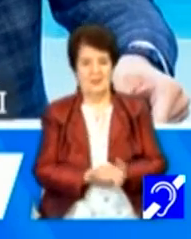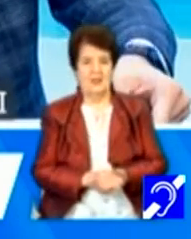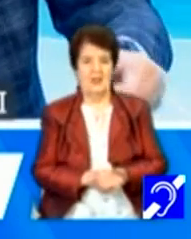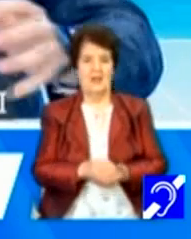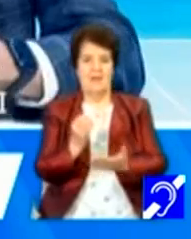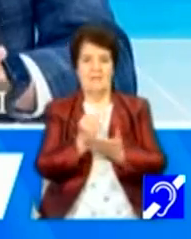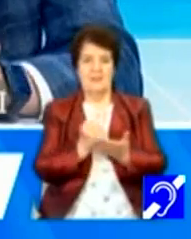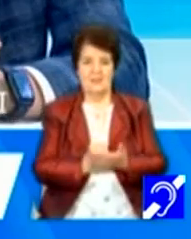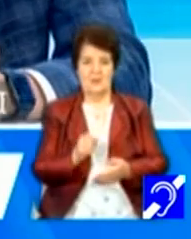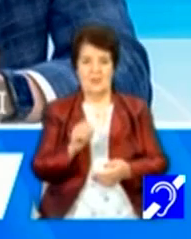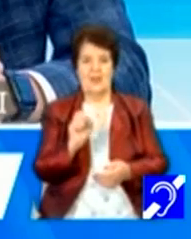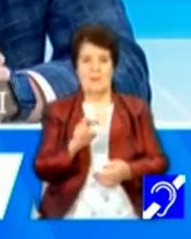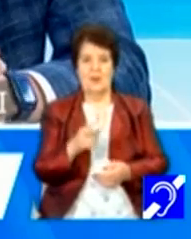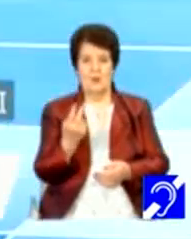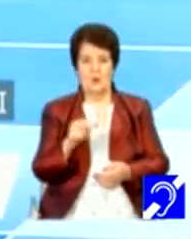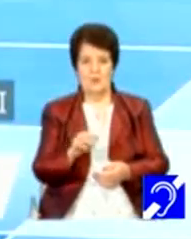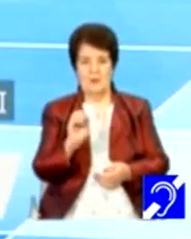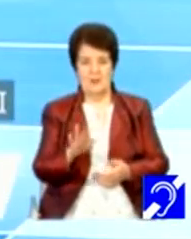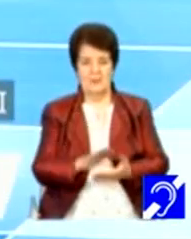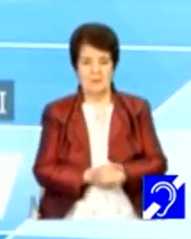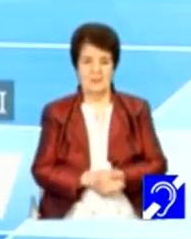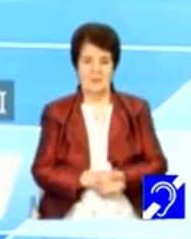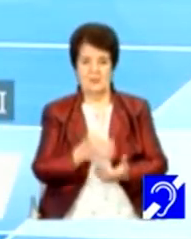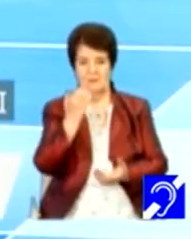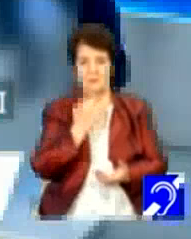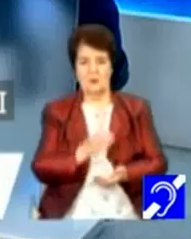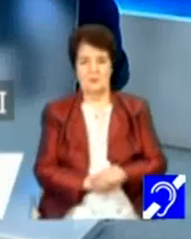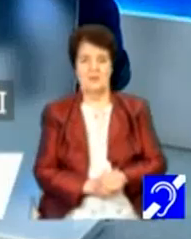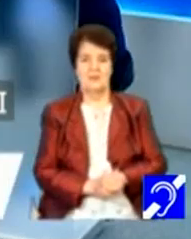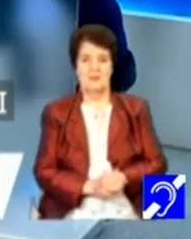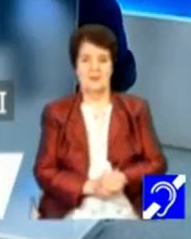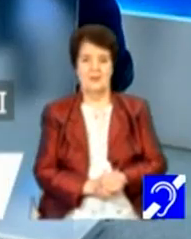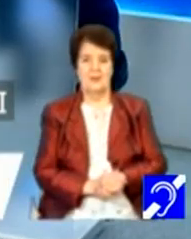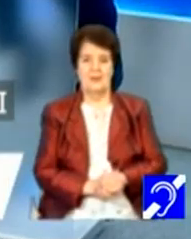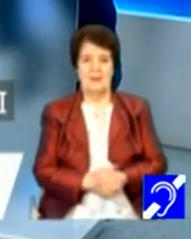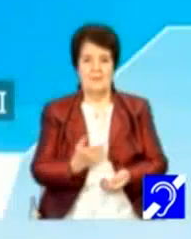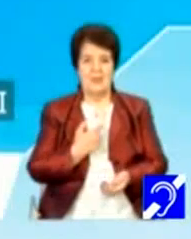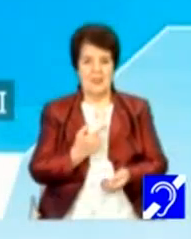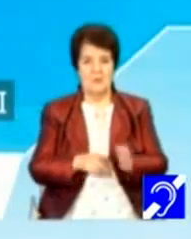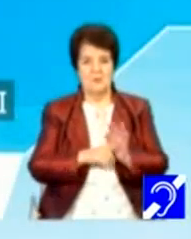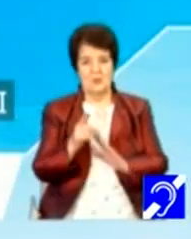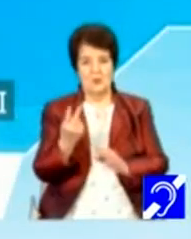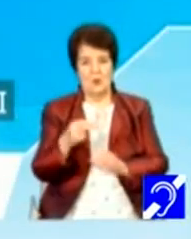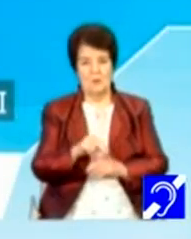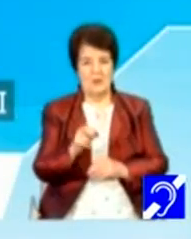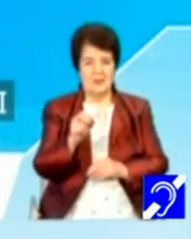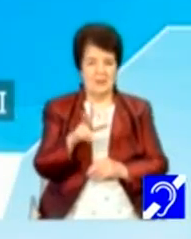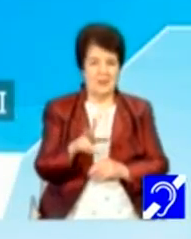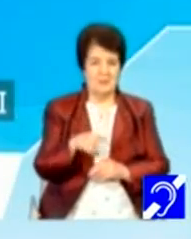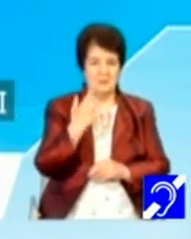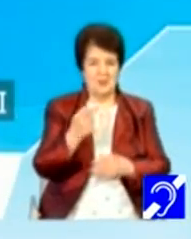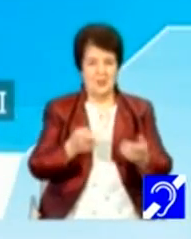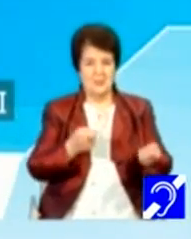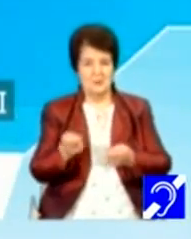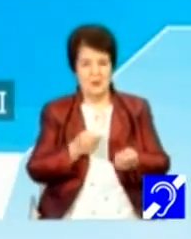liberalizare a vizelor din aprilie 2014. Da, vă mulțumesc pentru concretizare. Eu știam că începuse parcă în 2013, era vorba despre